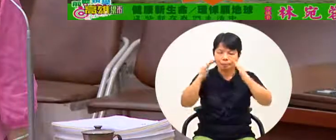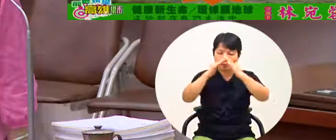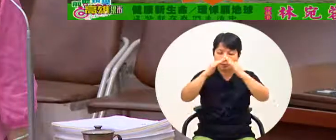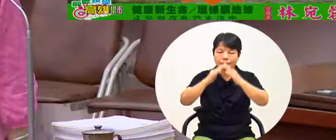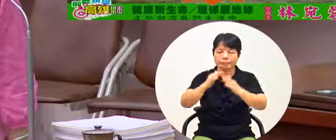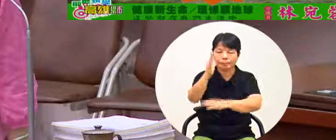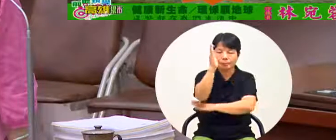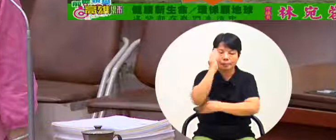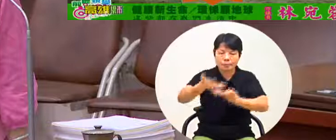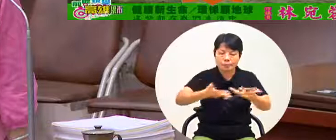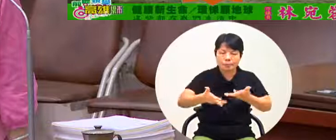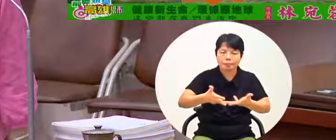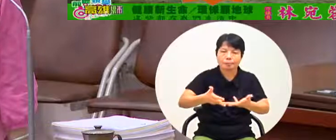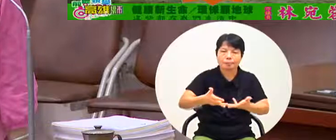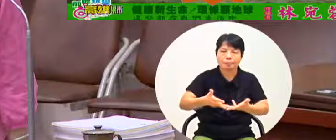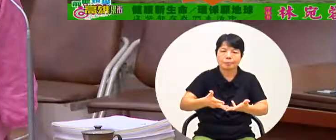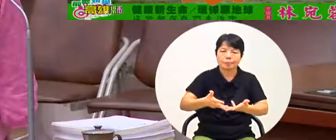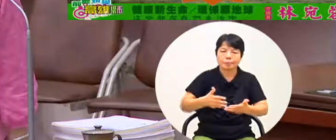市政会议的时候，有